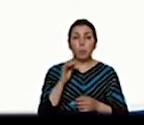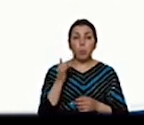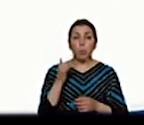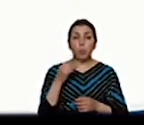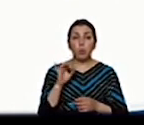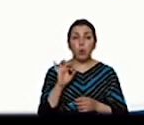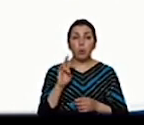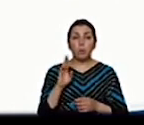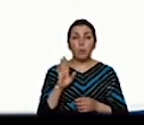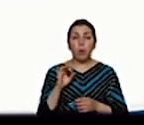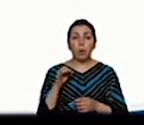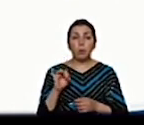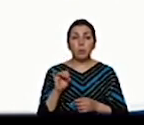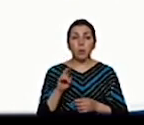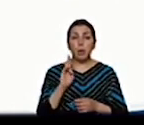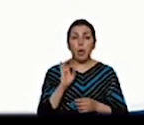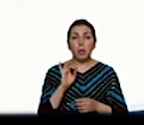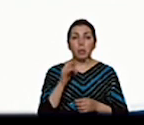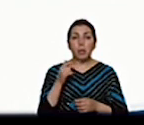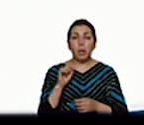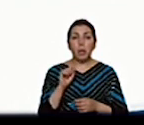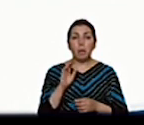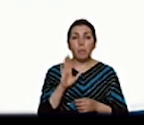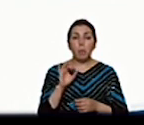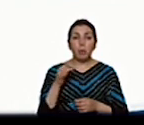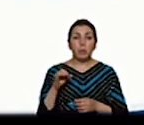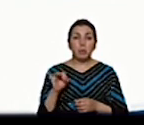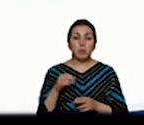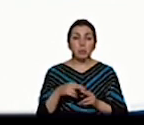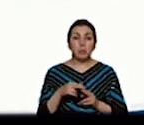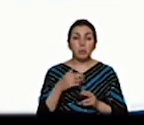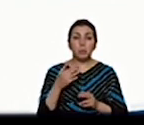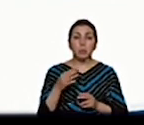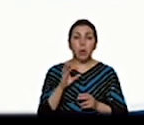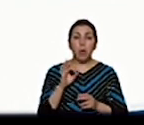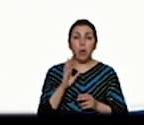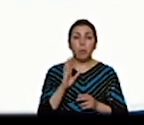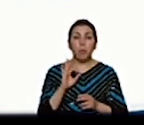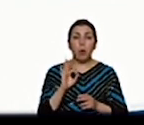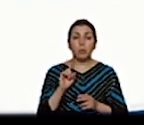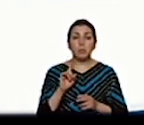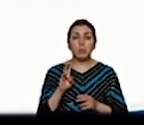voy, qarg'a voy, ovozni,